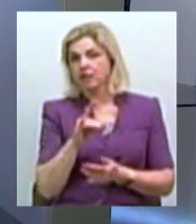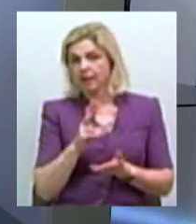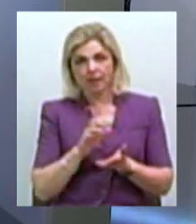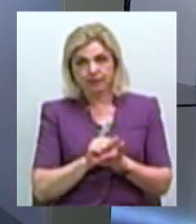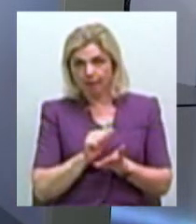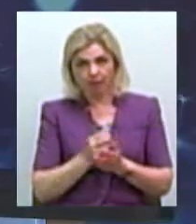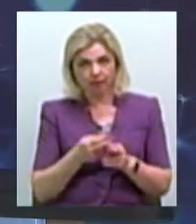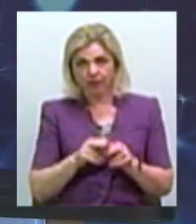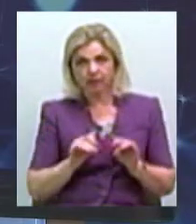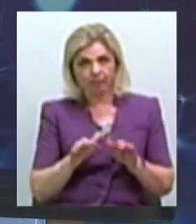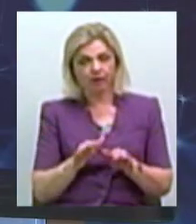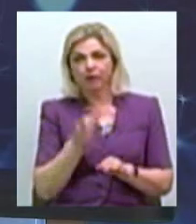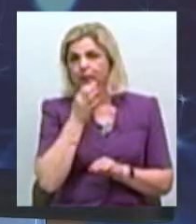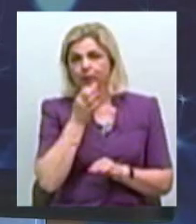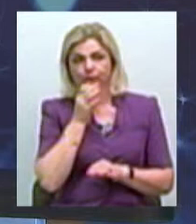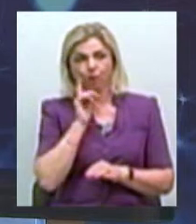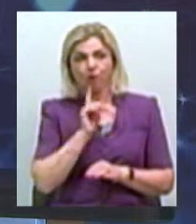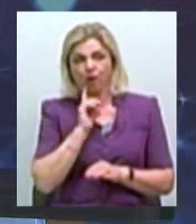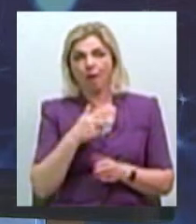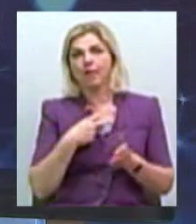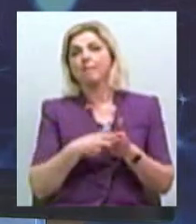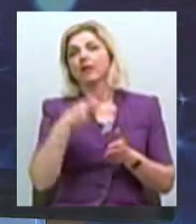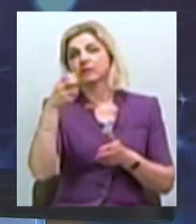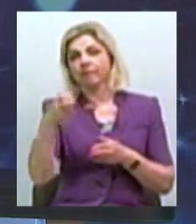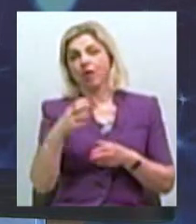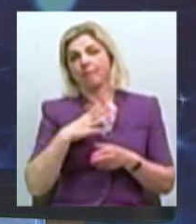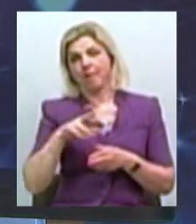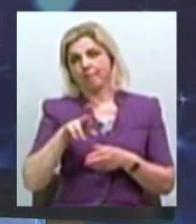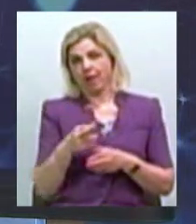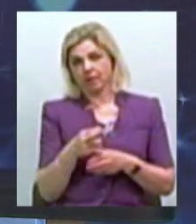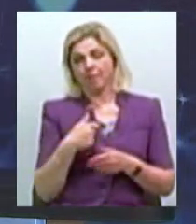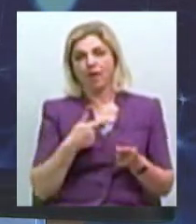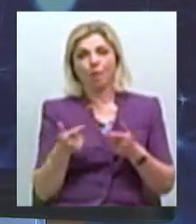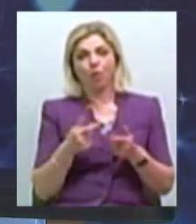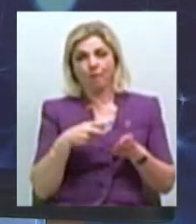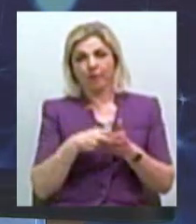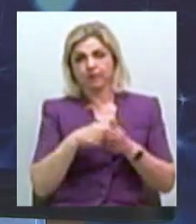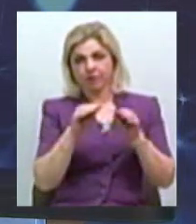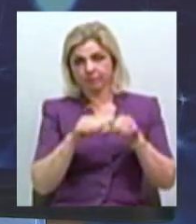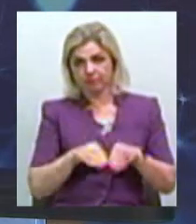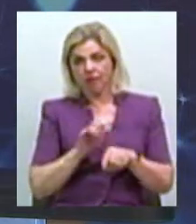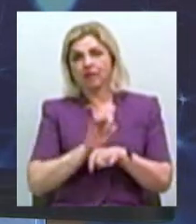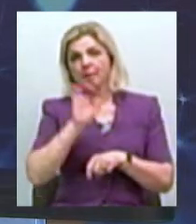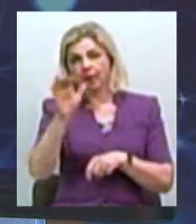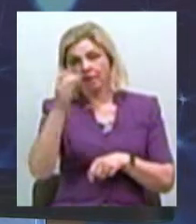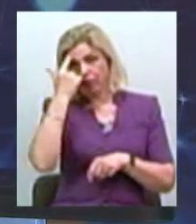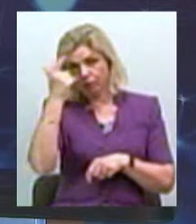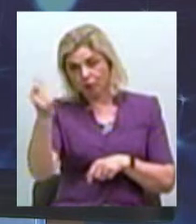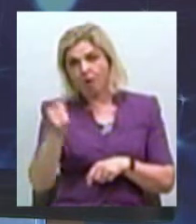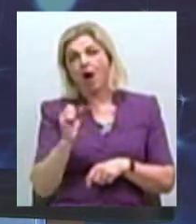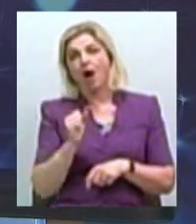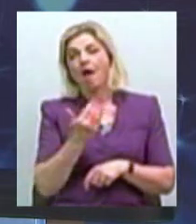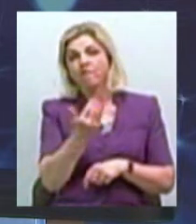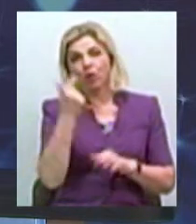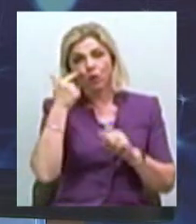що ні. Ми їм підготували листа, направили, ну це була п'ятниця лише, ми підготували листа, направили їм, поінформували їх, але ви